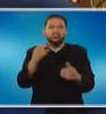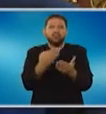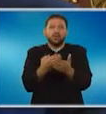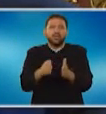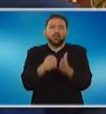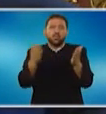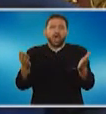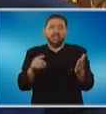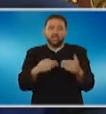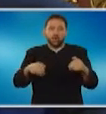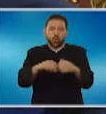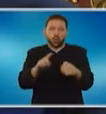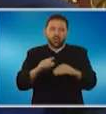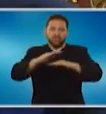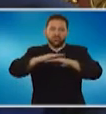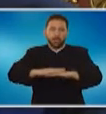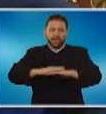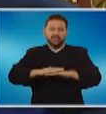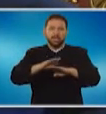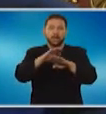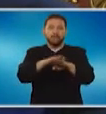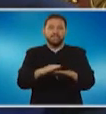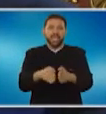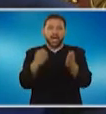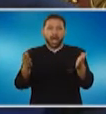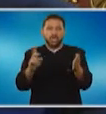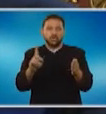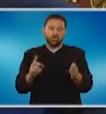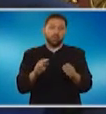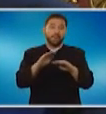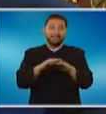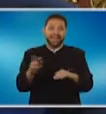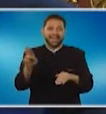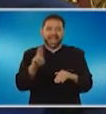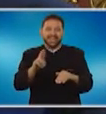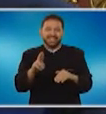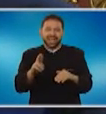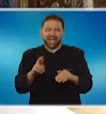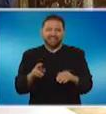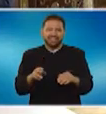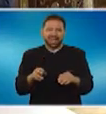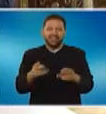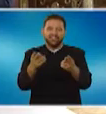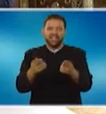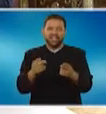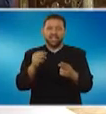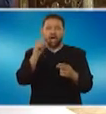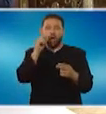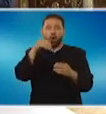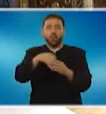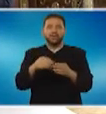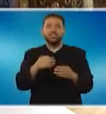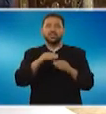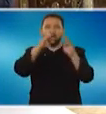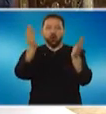ne fundamentăm pe carte, noi ne fundamentăm pe realitatea întrupării, morții și învierii lui Hristos. E